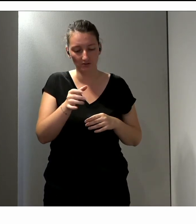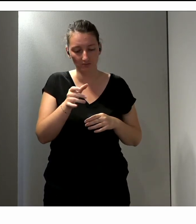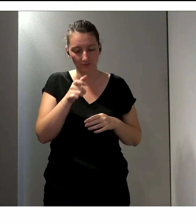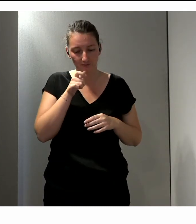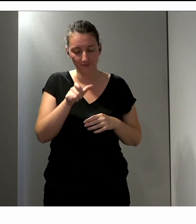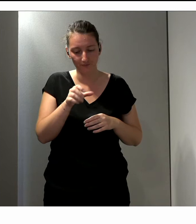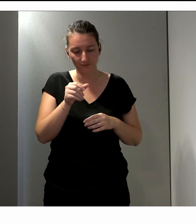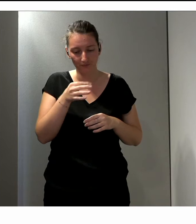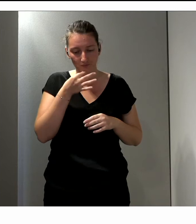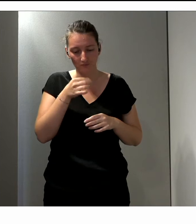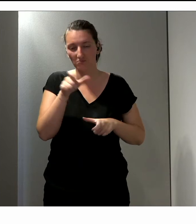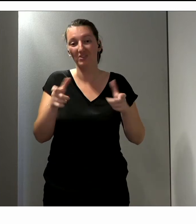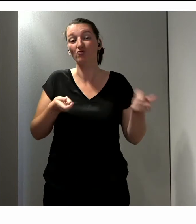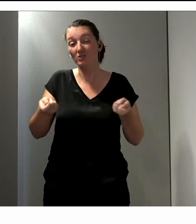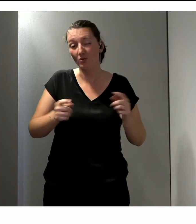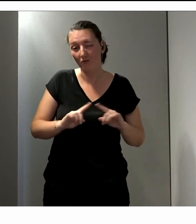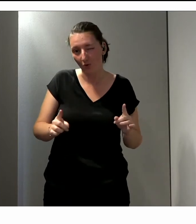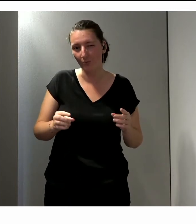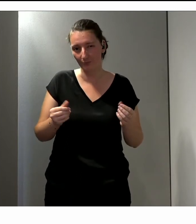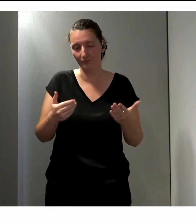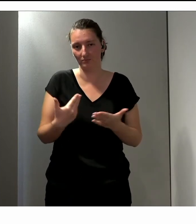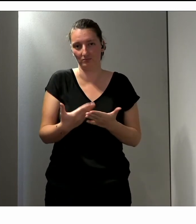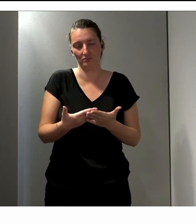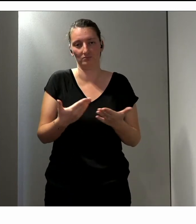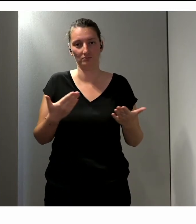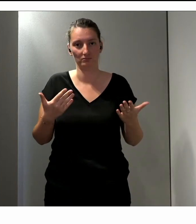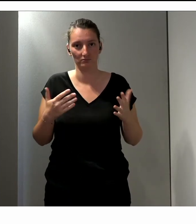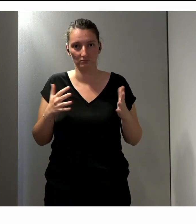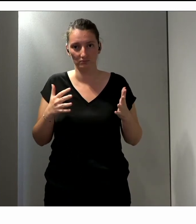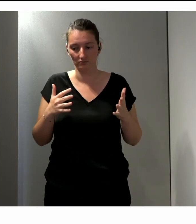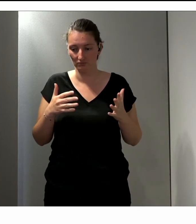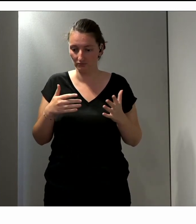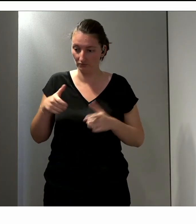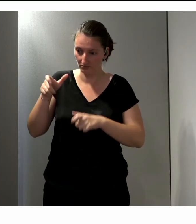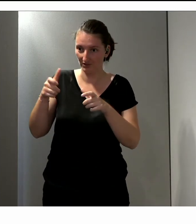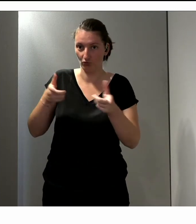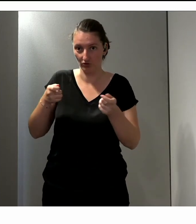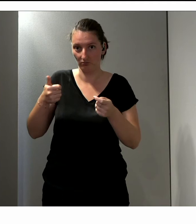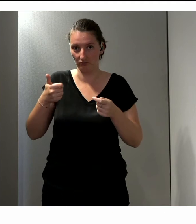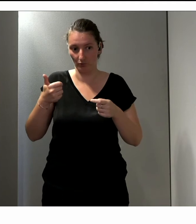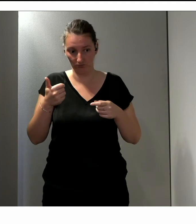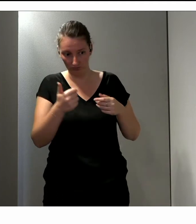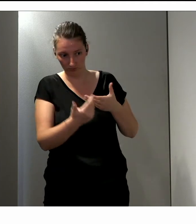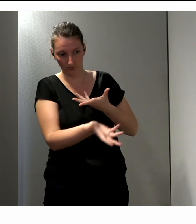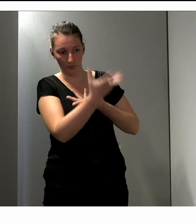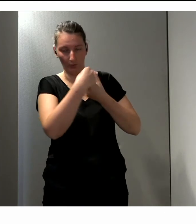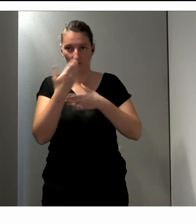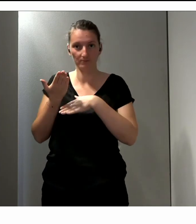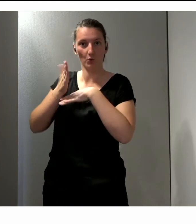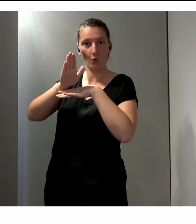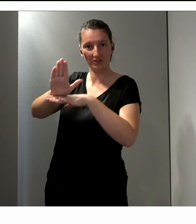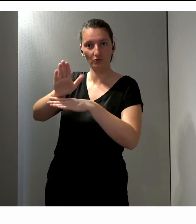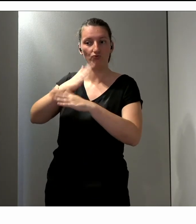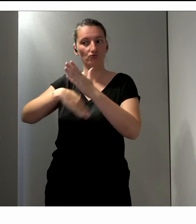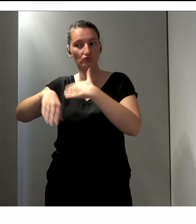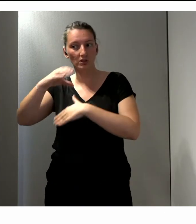pardon, les gestionnaires doivent représenter les personnes handicapées, y compris dans le conseil ou dans les